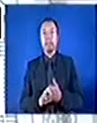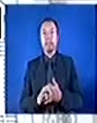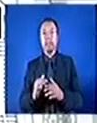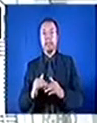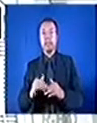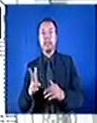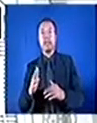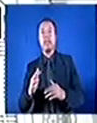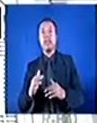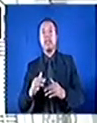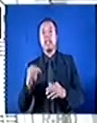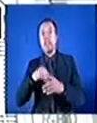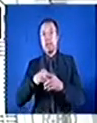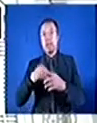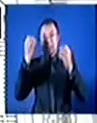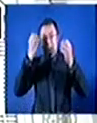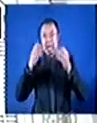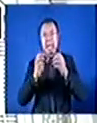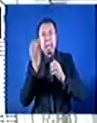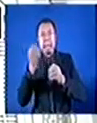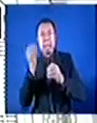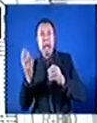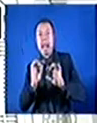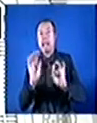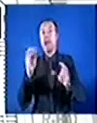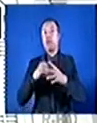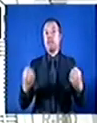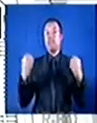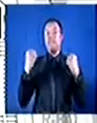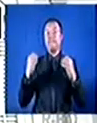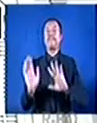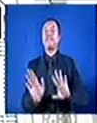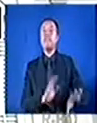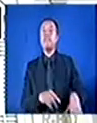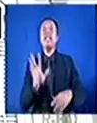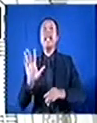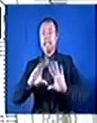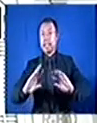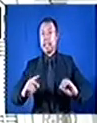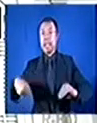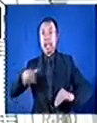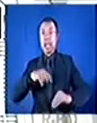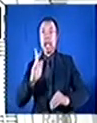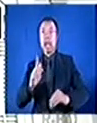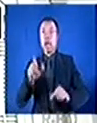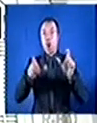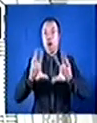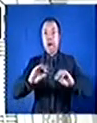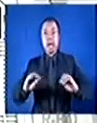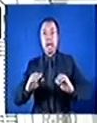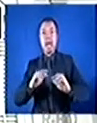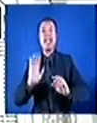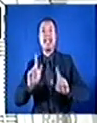kecakapan, maupun kebugaran. Dengan demikian, maka tenaga kerja kita akan bersaing